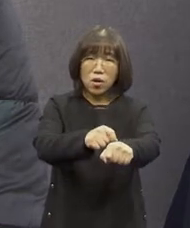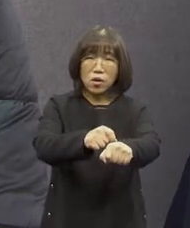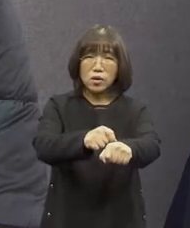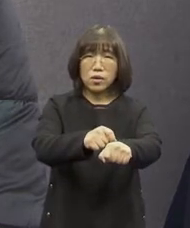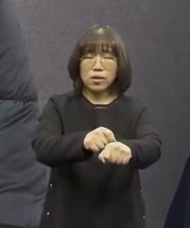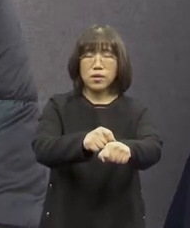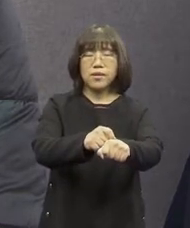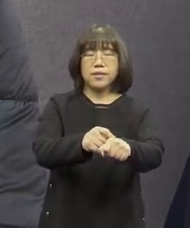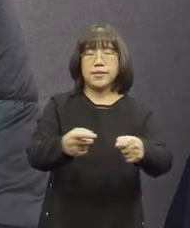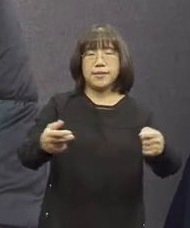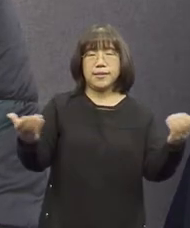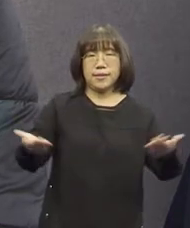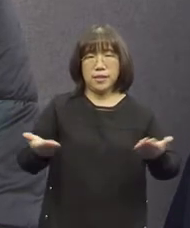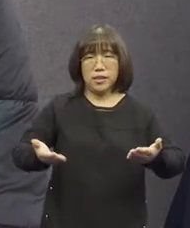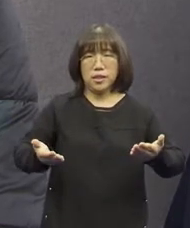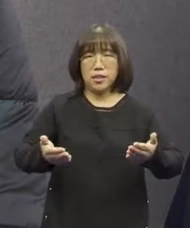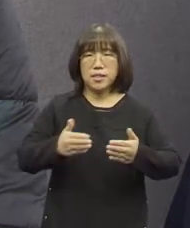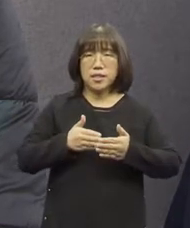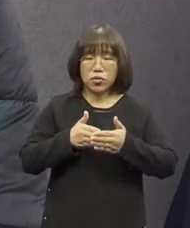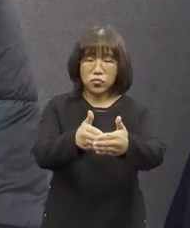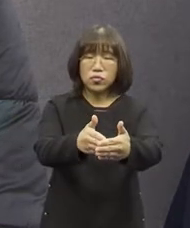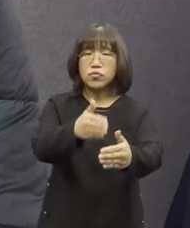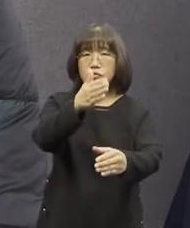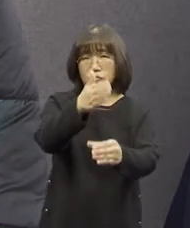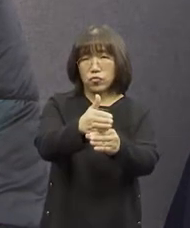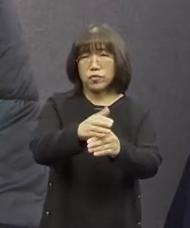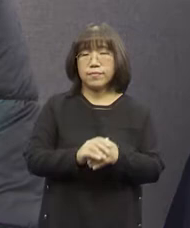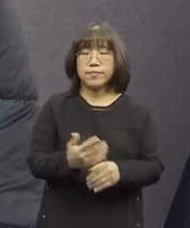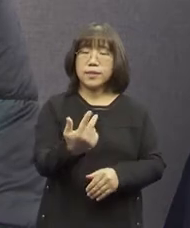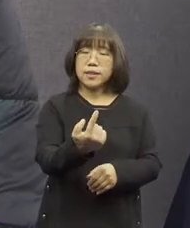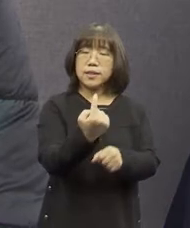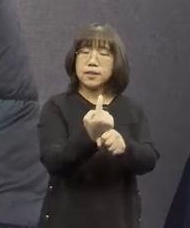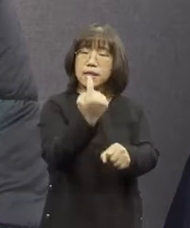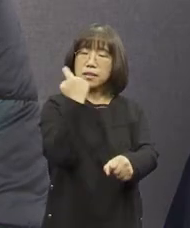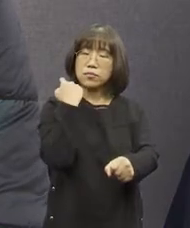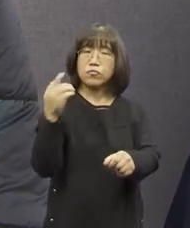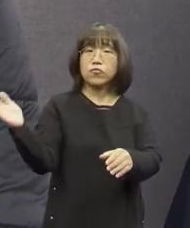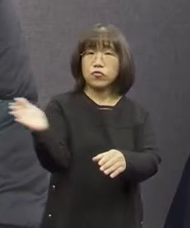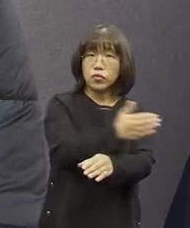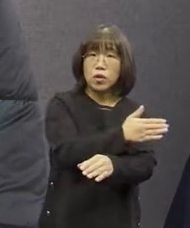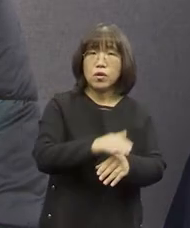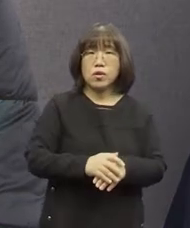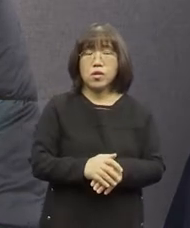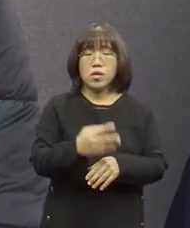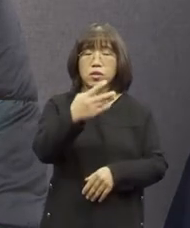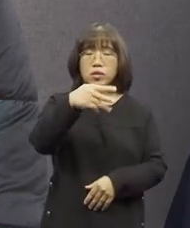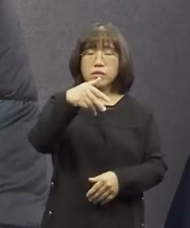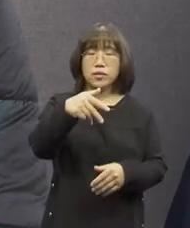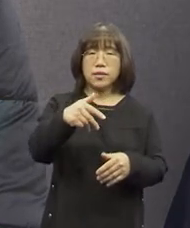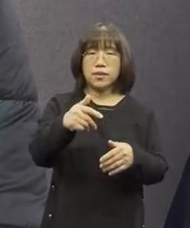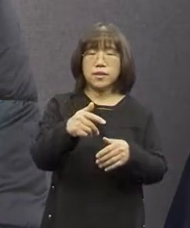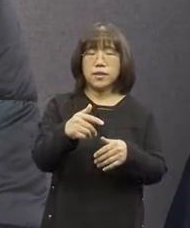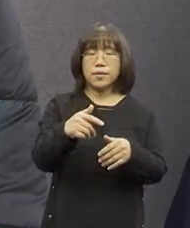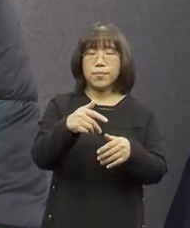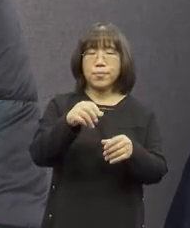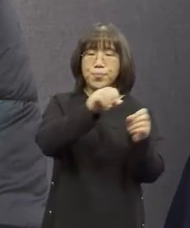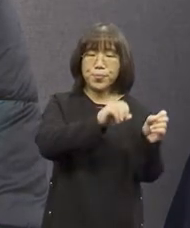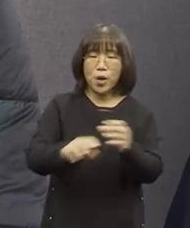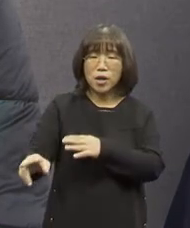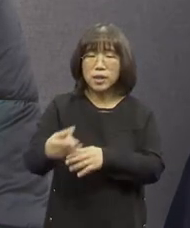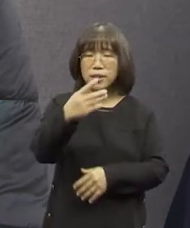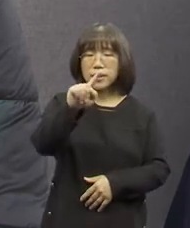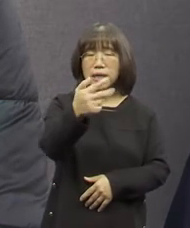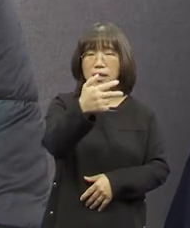맞는 기후변화 대응 사업을 추진하고 있습니다. 지난해부터 주민들에게 저탄소 생활 실천 운동을